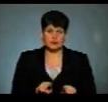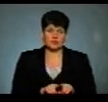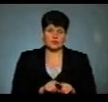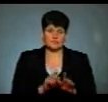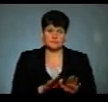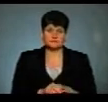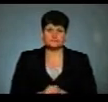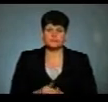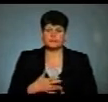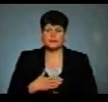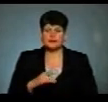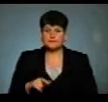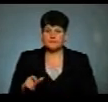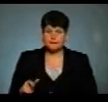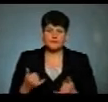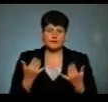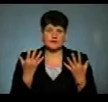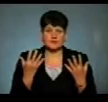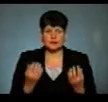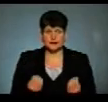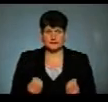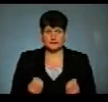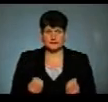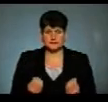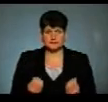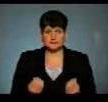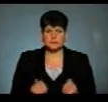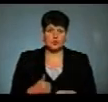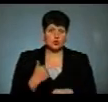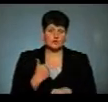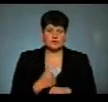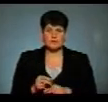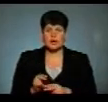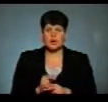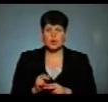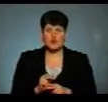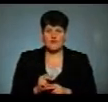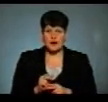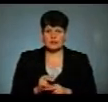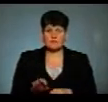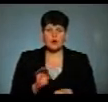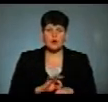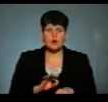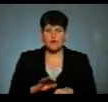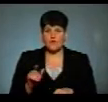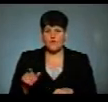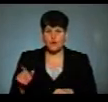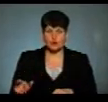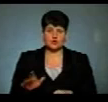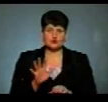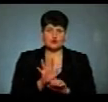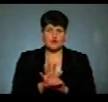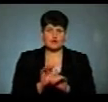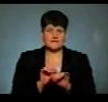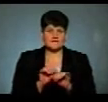наших пацієнтів. Але на сьогоднішній день основним лікуванням хворих